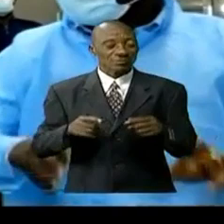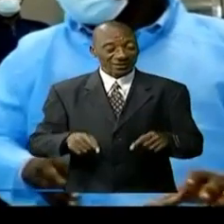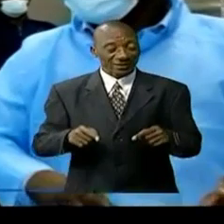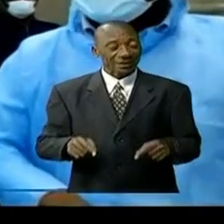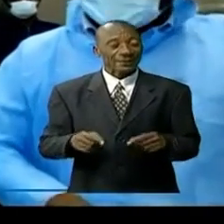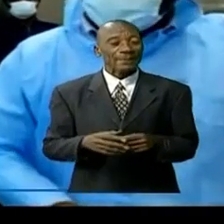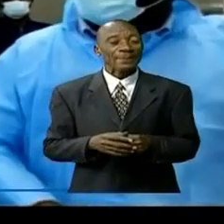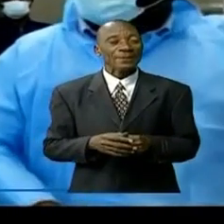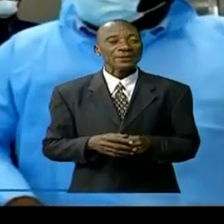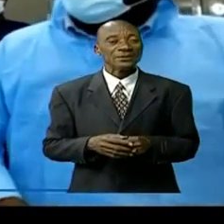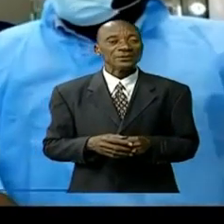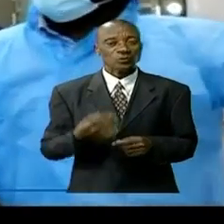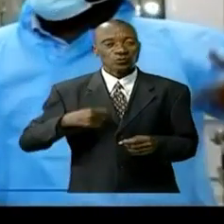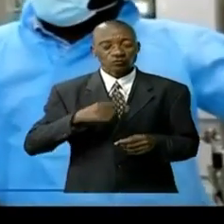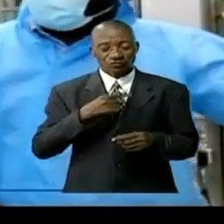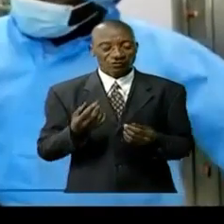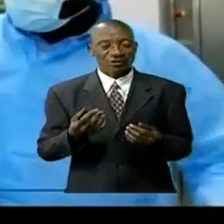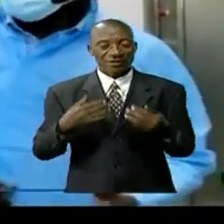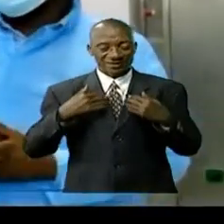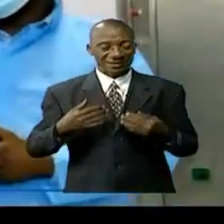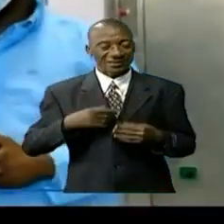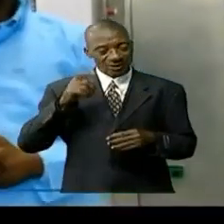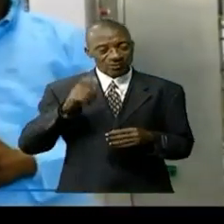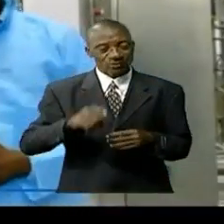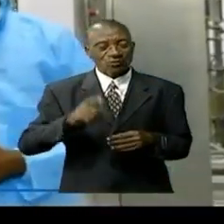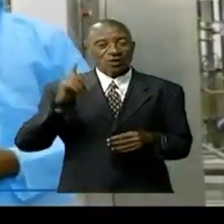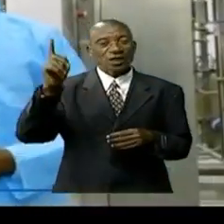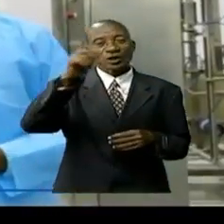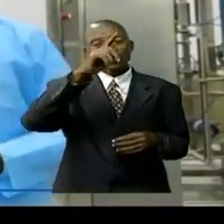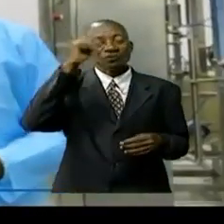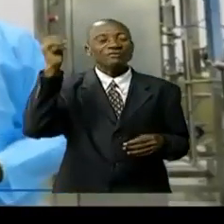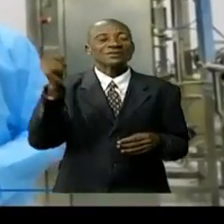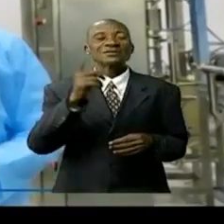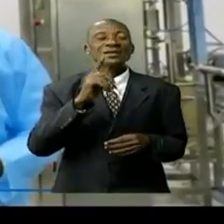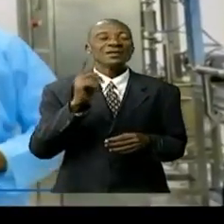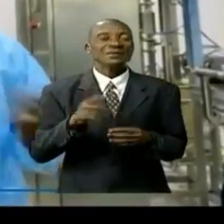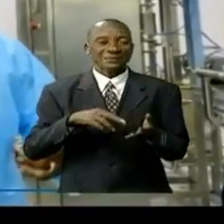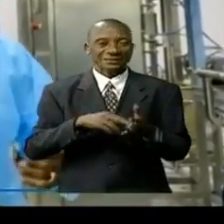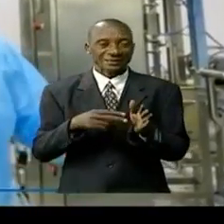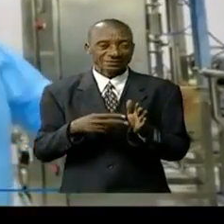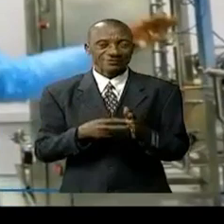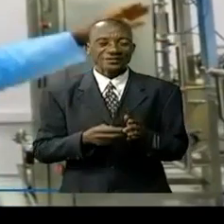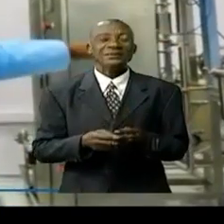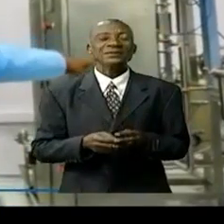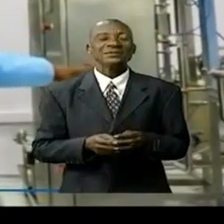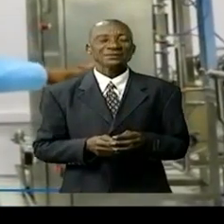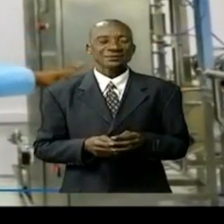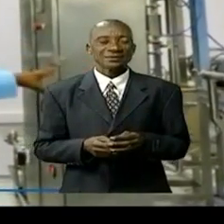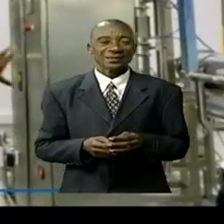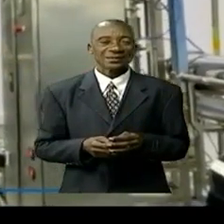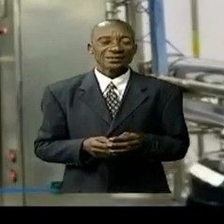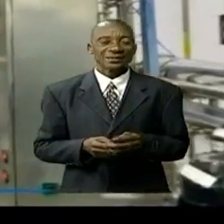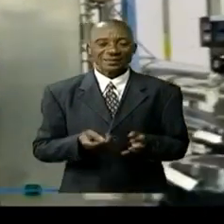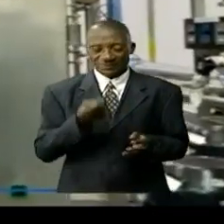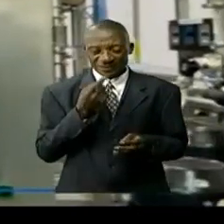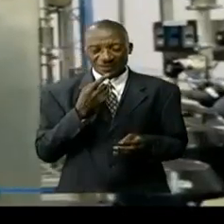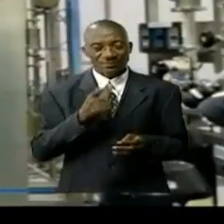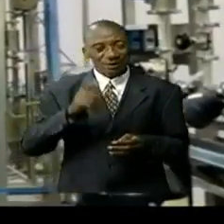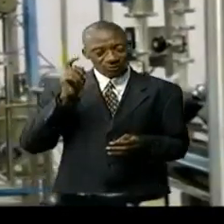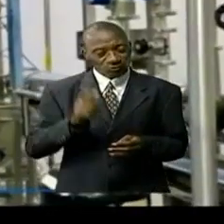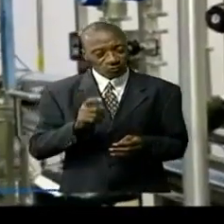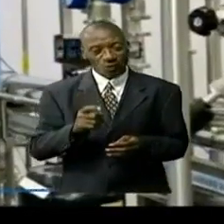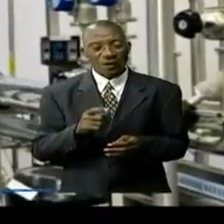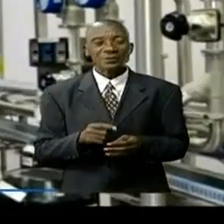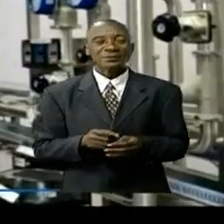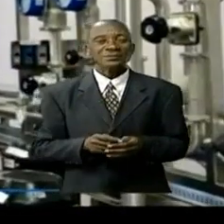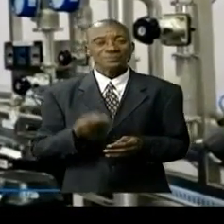de la couverture santé universelle, c'est d'accroître de plus de 50% l'accès à des médicaments, tant génériques que des spécialités. Voilà